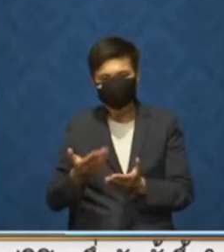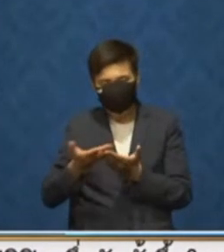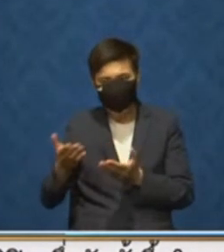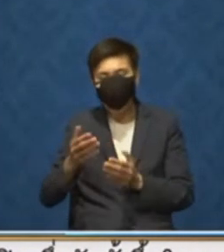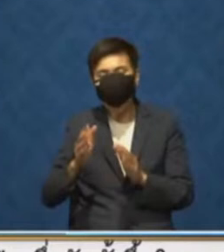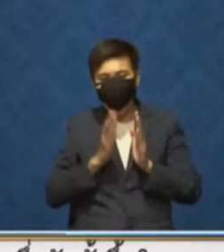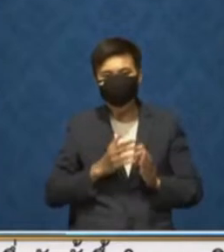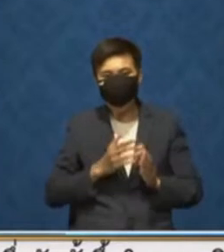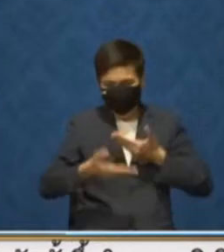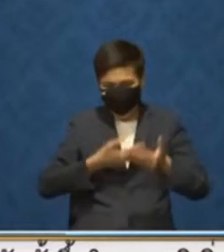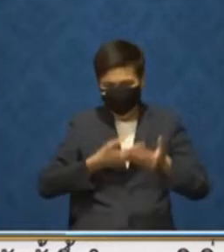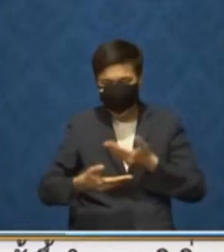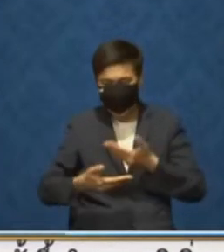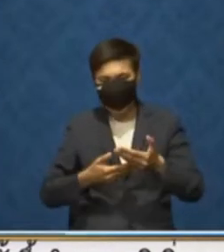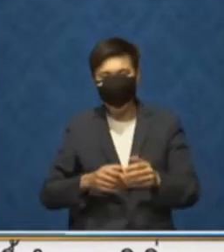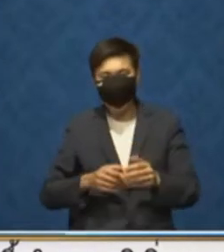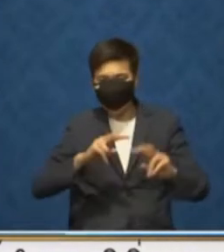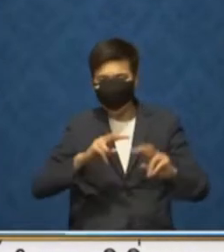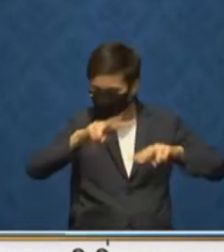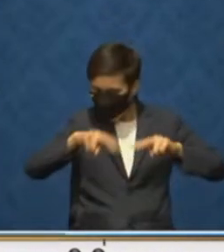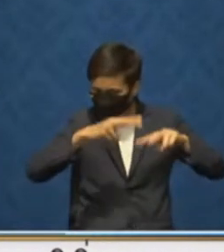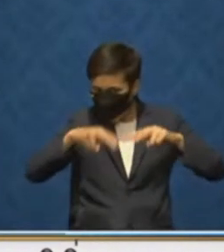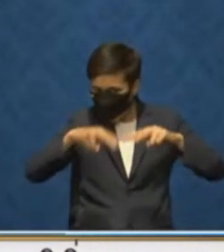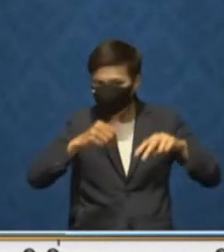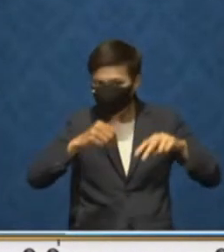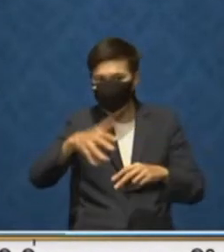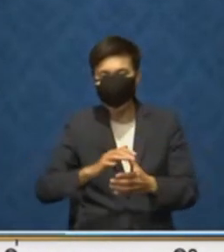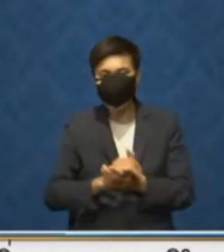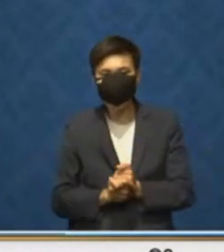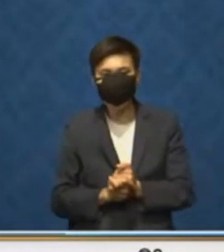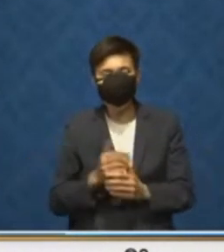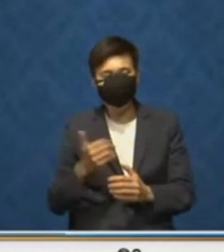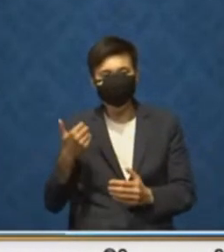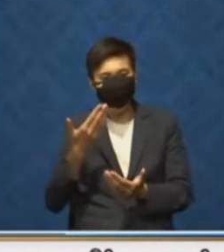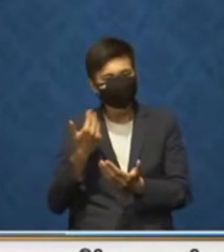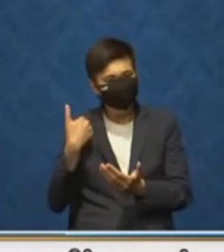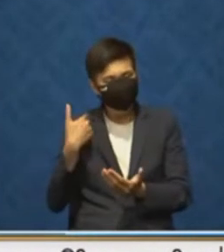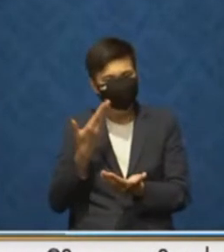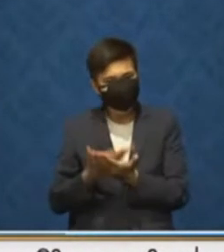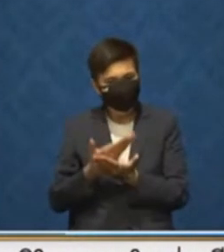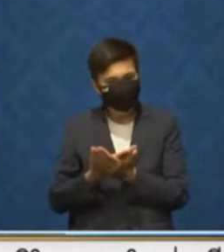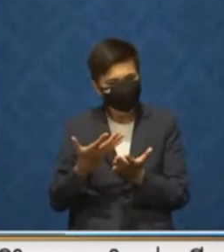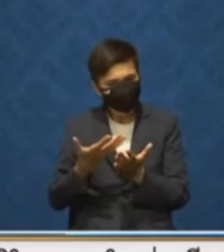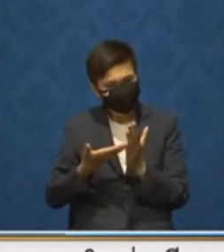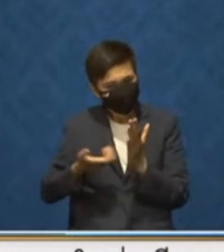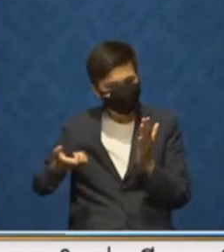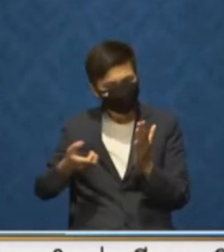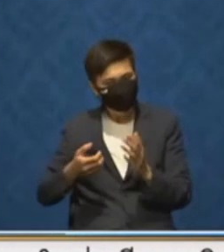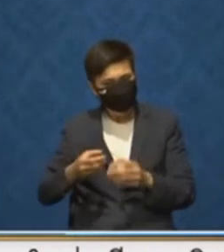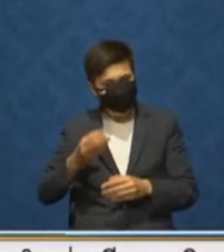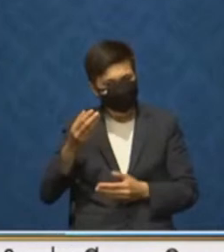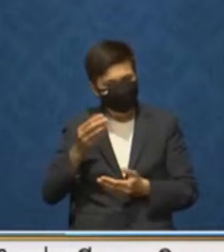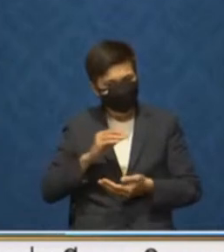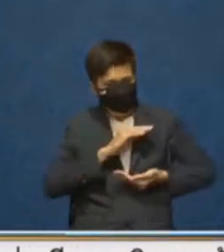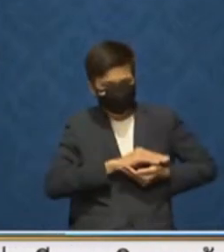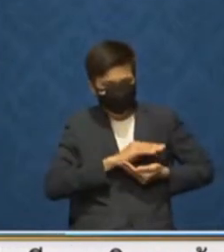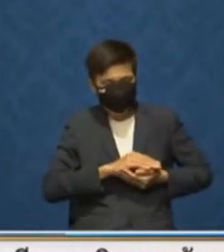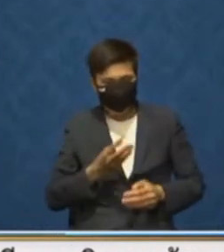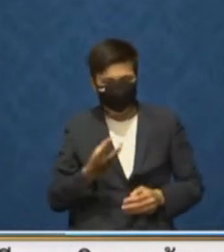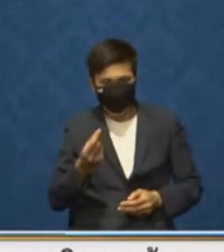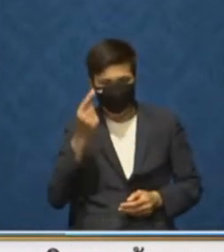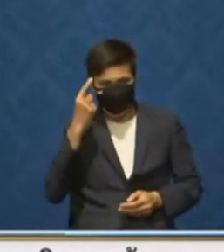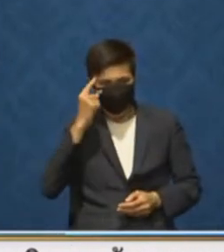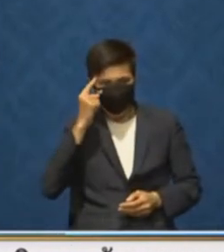กันไม่ได้นะครับก็เอาล่ะจะมีเงินทอนเท่าไหร่ก็ไม่รู้ไปตรวจสอบก็ไม่ได้ที่ไม่ซื้อเครื่องใหม่เพราะไม่สามารถตรวจสอบราคา